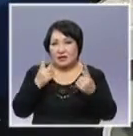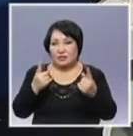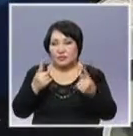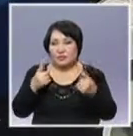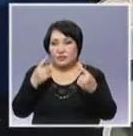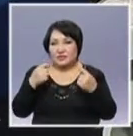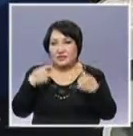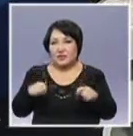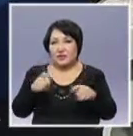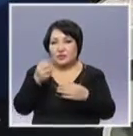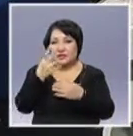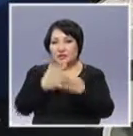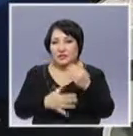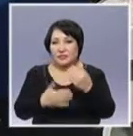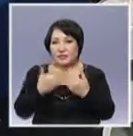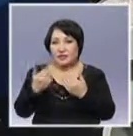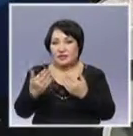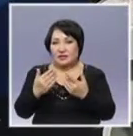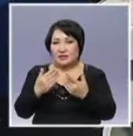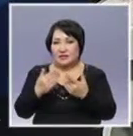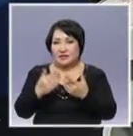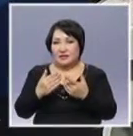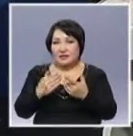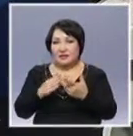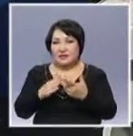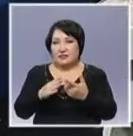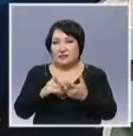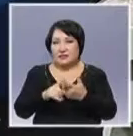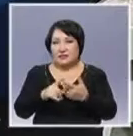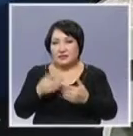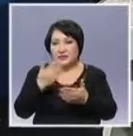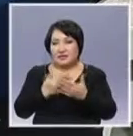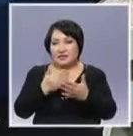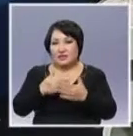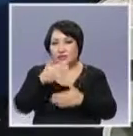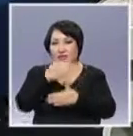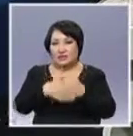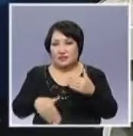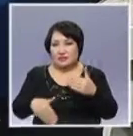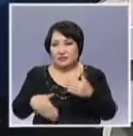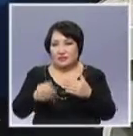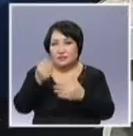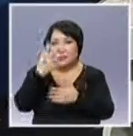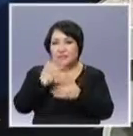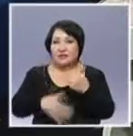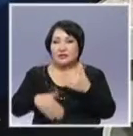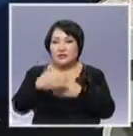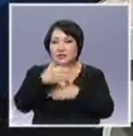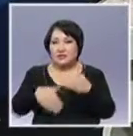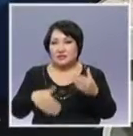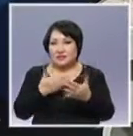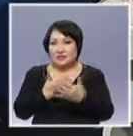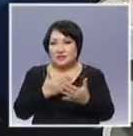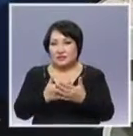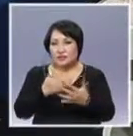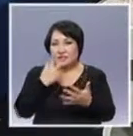қолдардың өздері көріне. Әлде... Енді көшеден көрістер ол, мысалы, орталық көшелерде